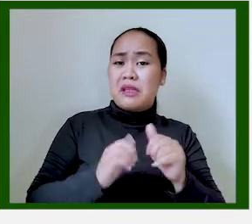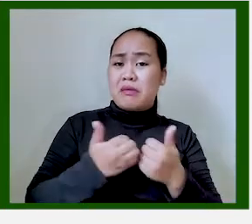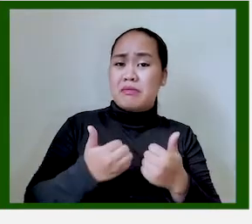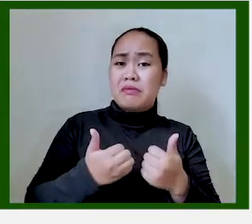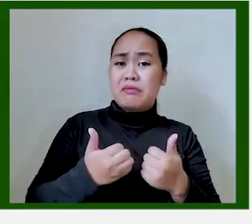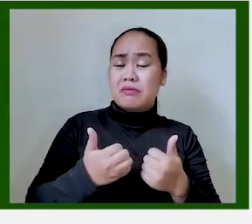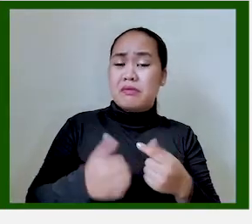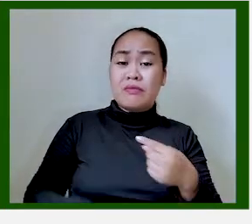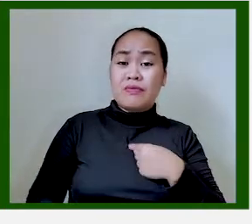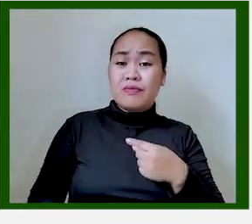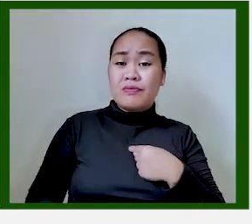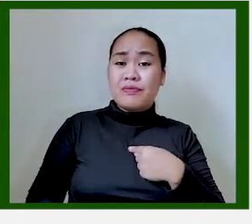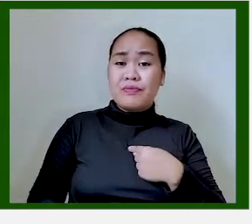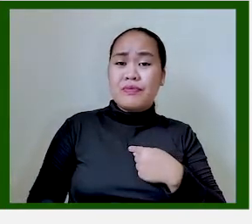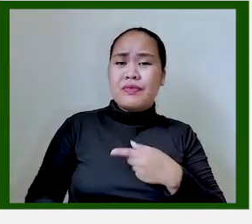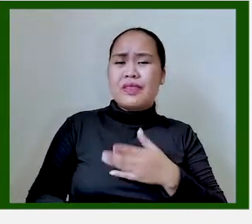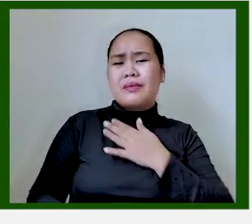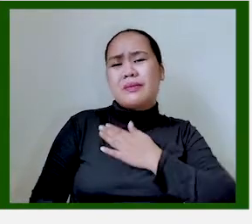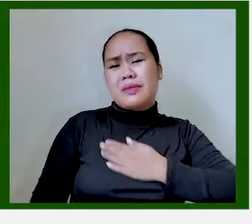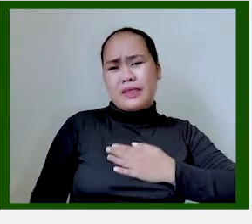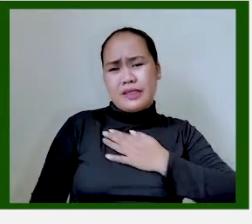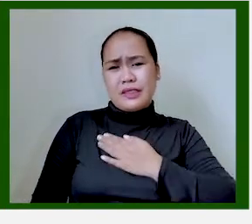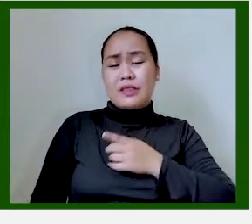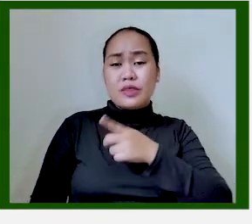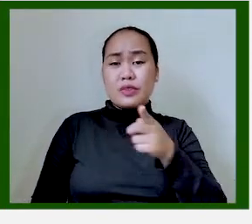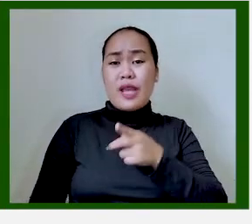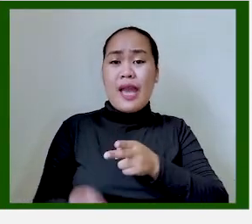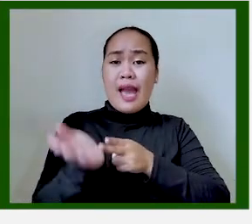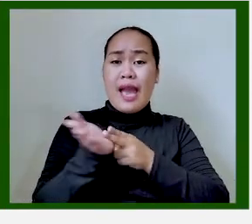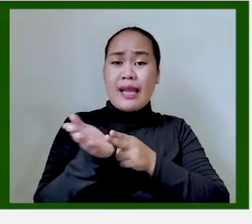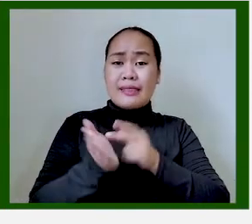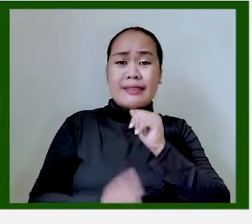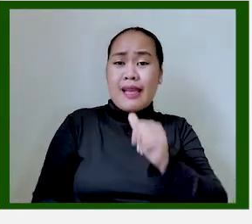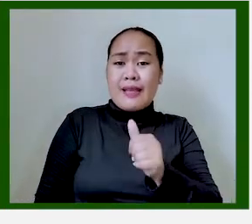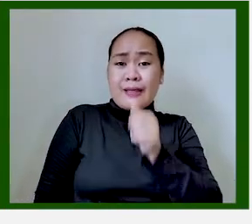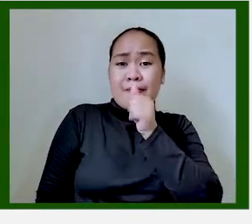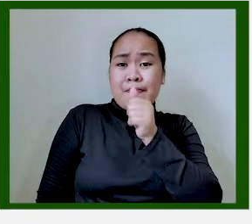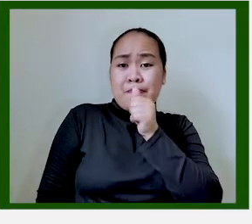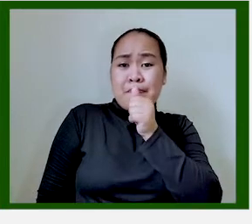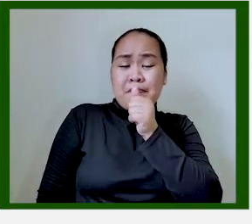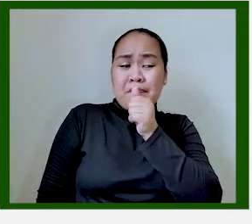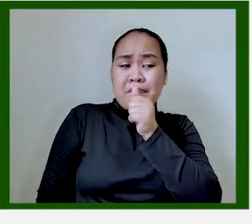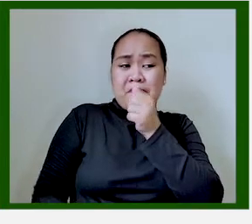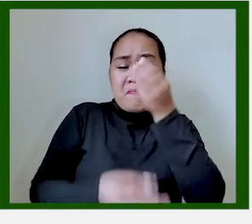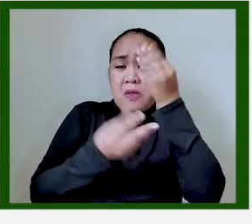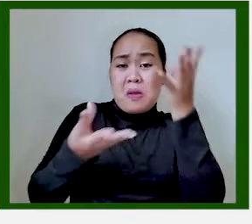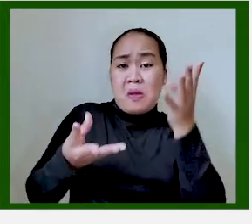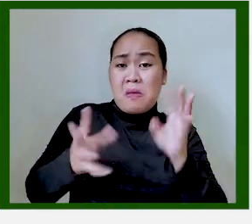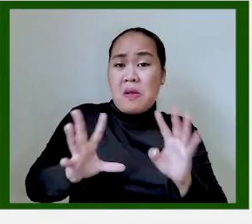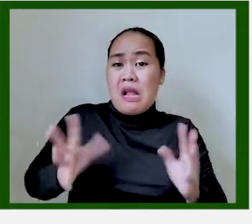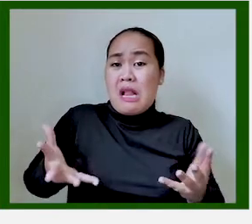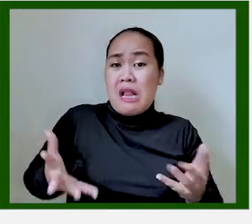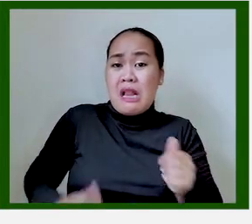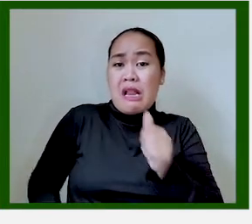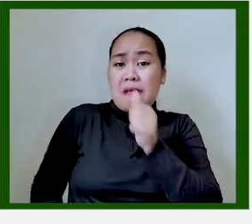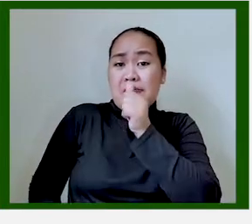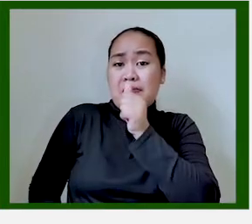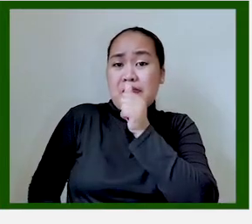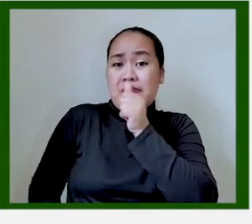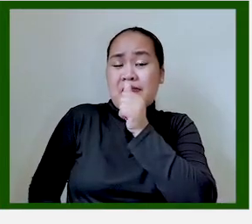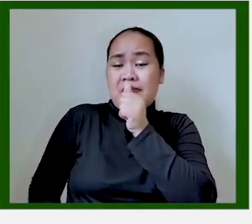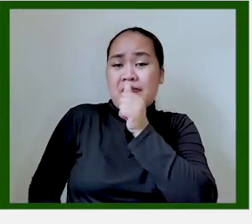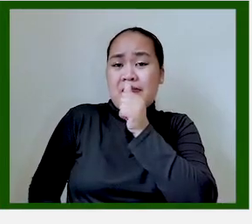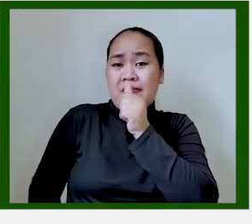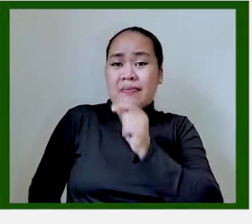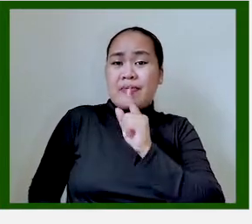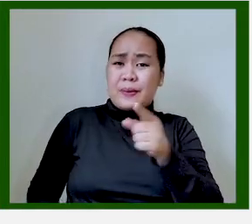sa kanilang information, no, sa kanilang condition, ayaw magsabi, no, lalo-lalo yung mga